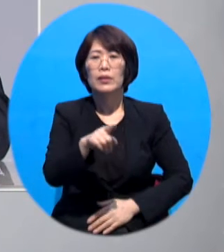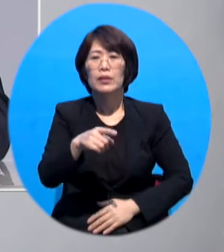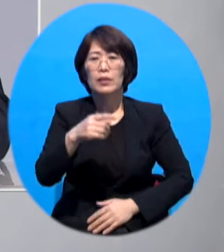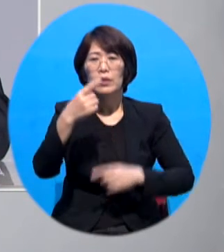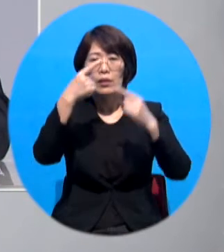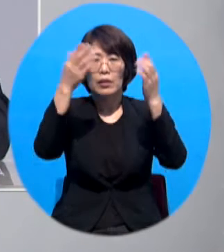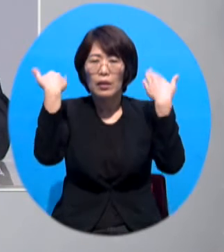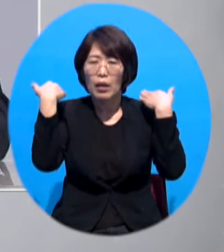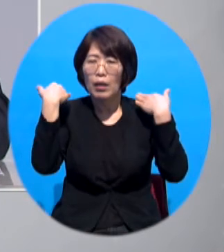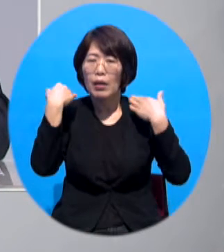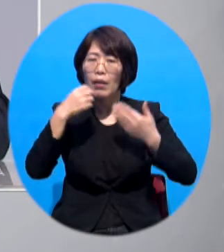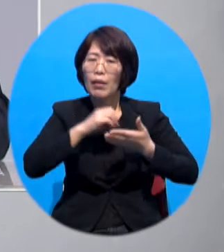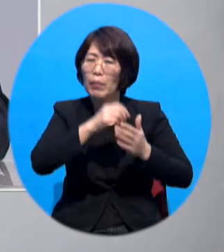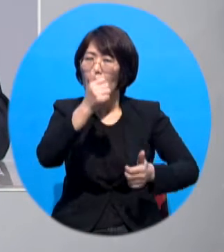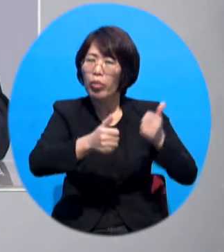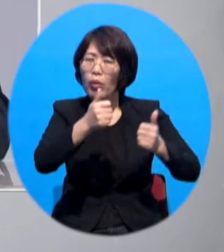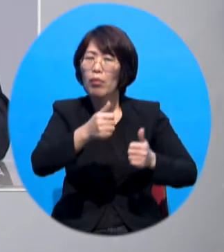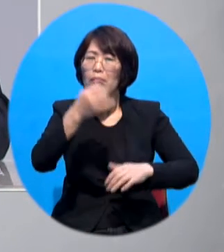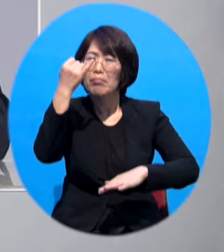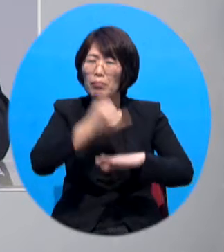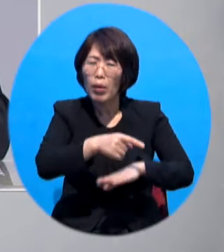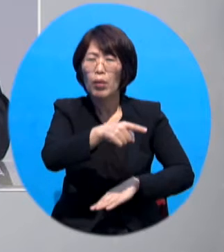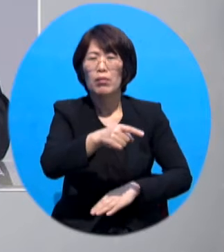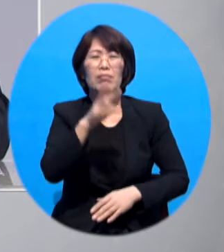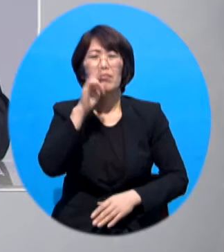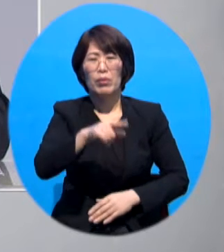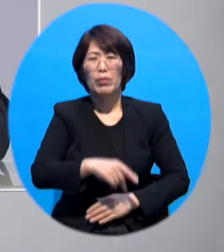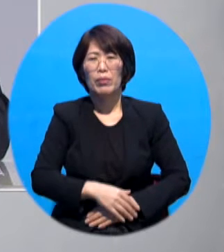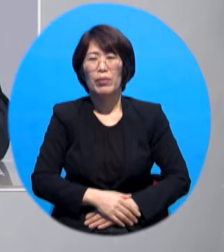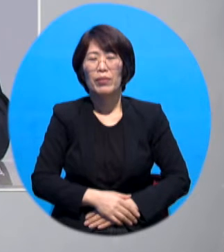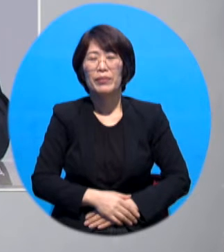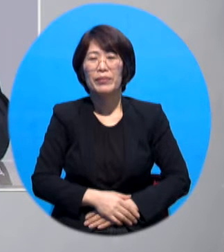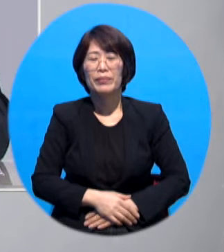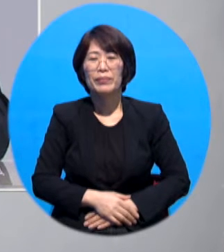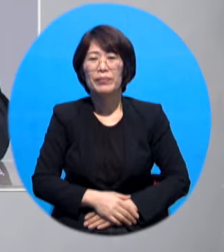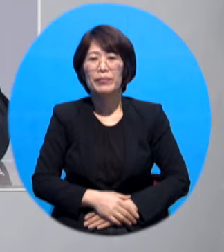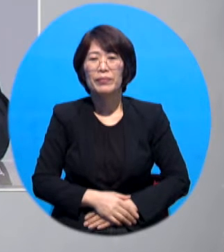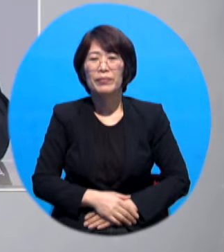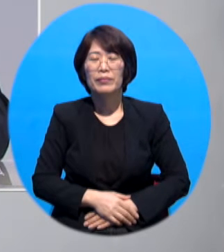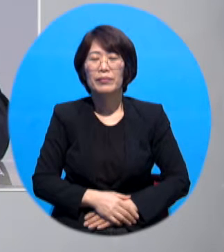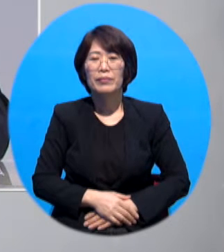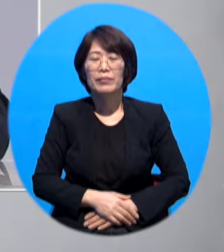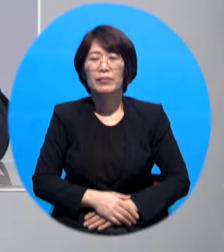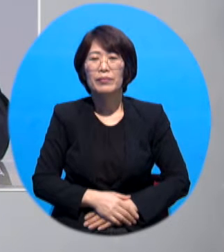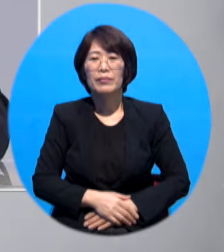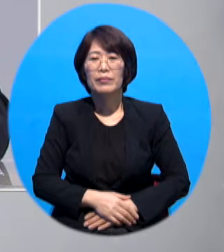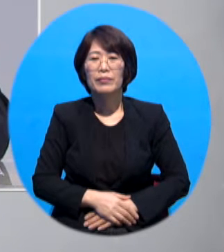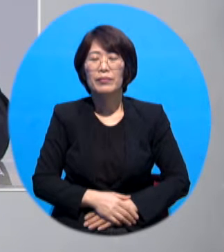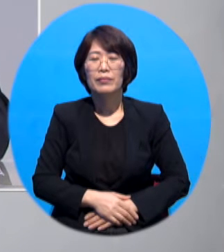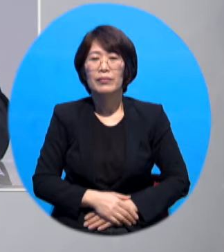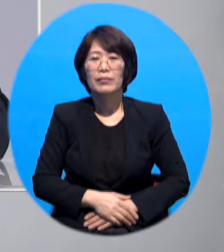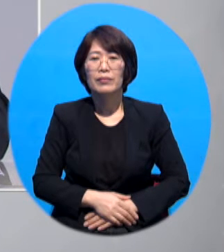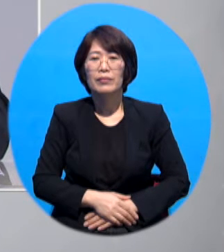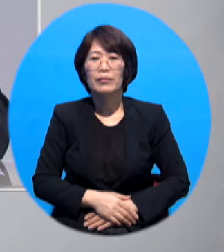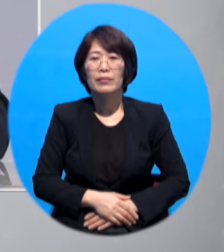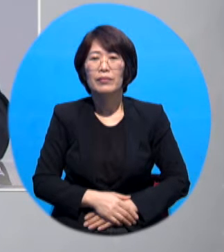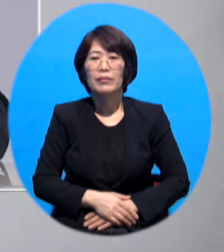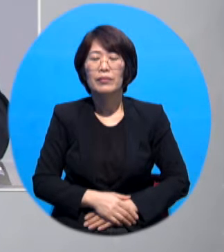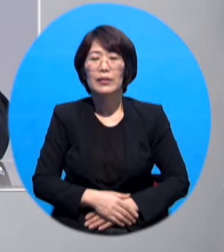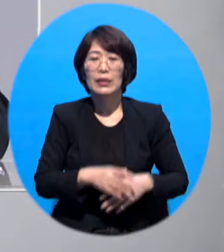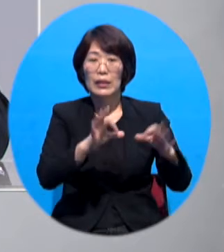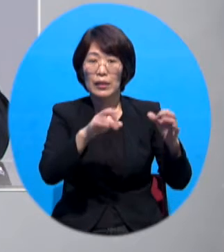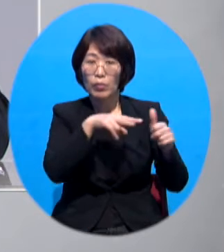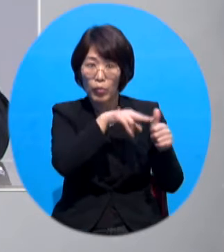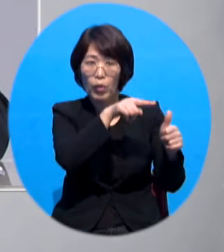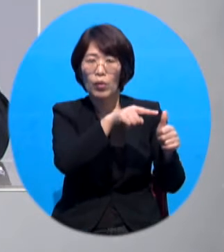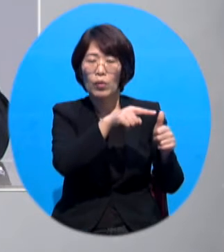꼴찌 라가는 것에 대해서도 팩트 를 체크하게 있습니다 에 우리 음 기부 보